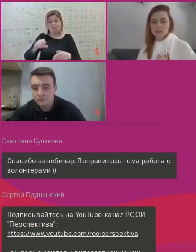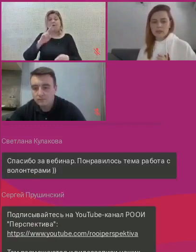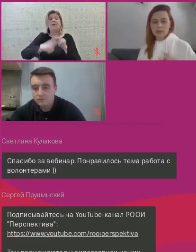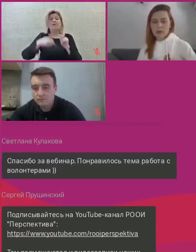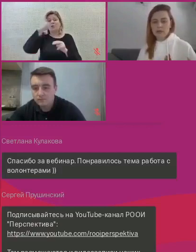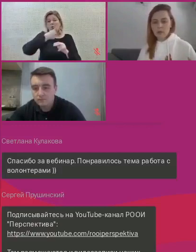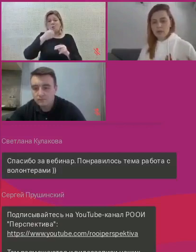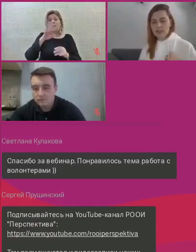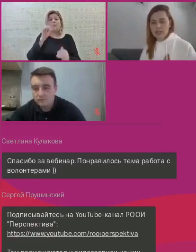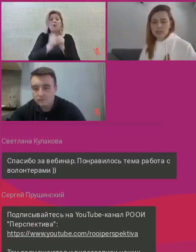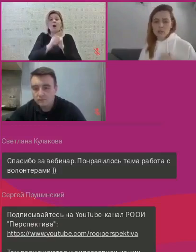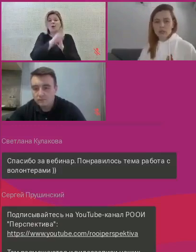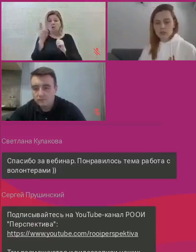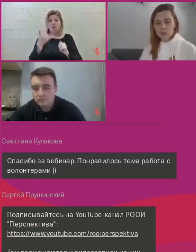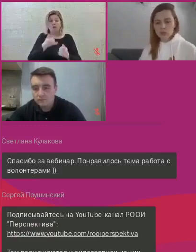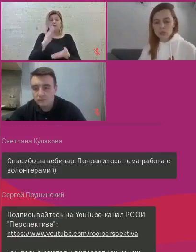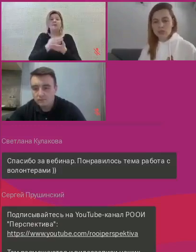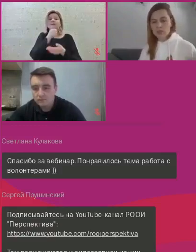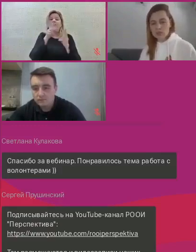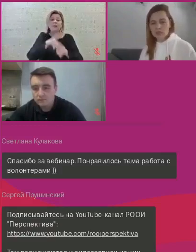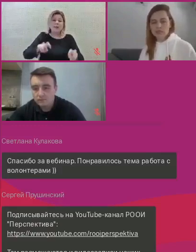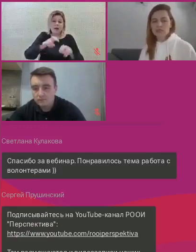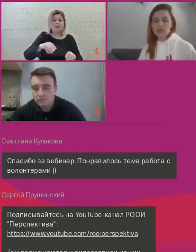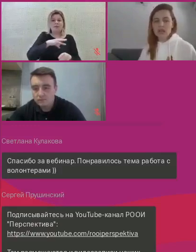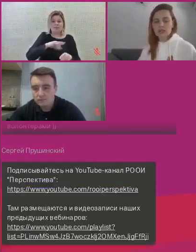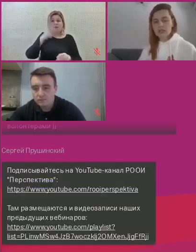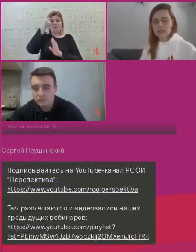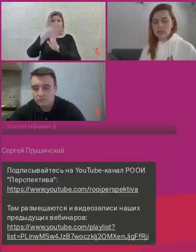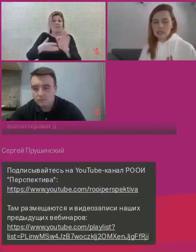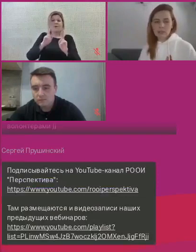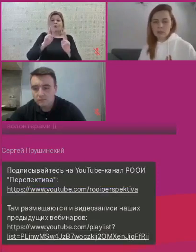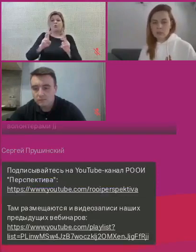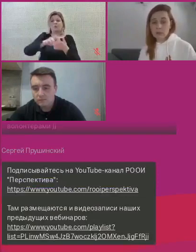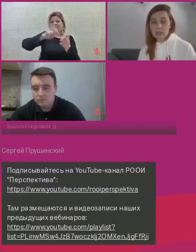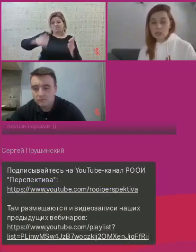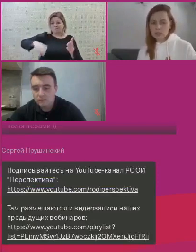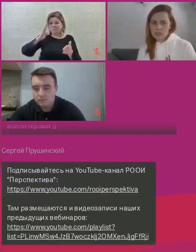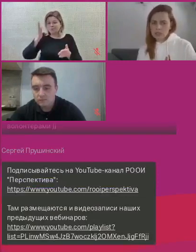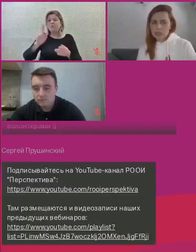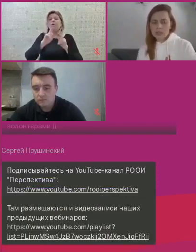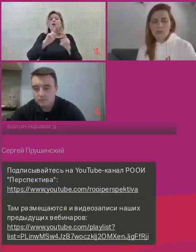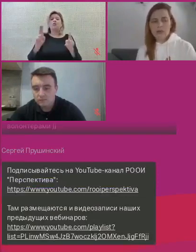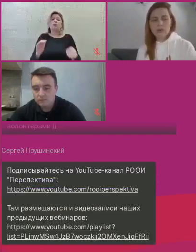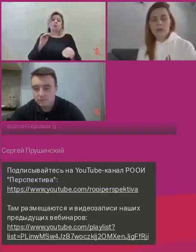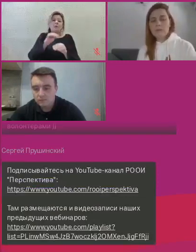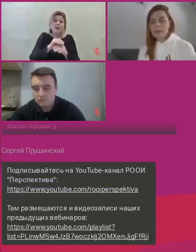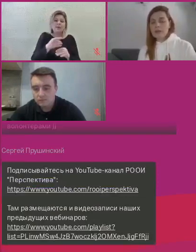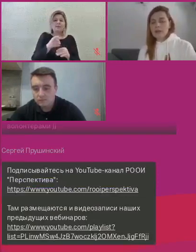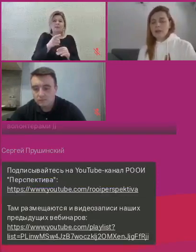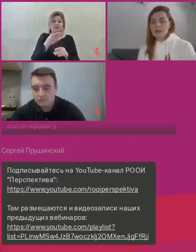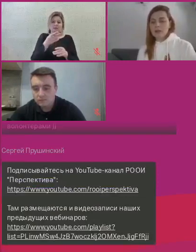мы понимаем, сколько отсеется, сколько нам еще нужно, кого замотивировать, как и так далее и тому подобное. Погрешности, кстати, редко